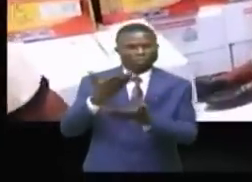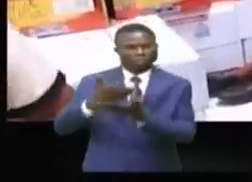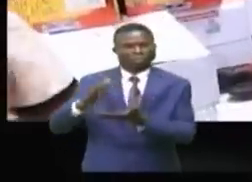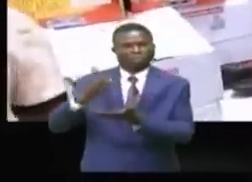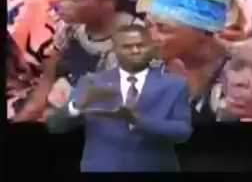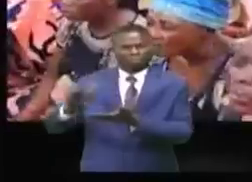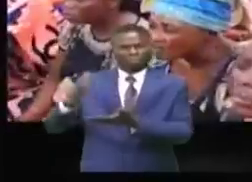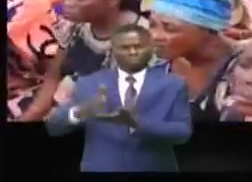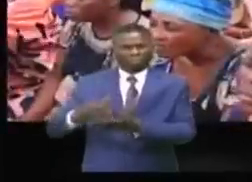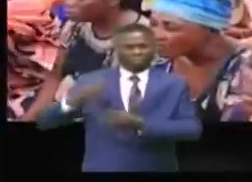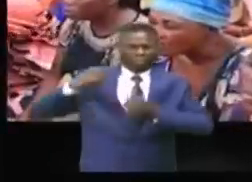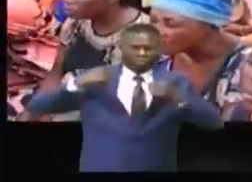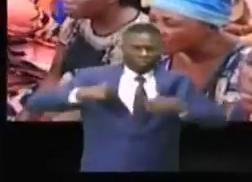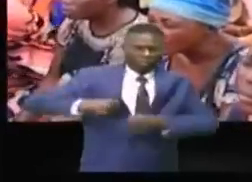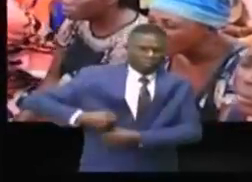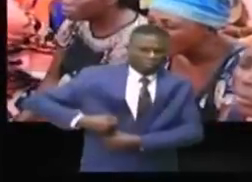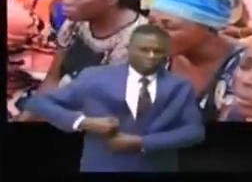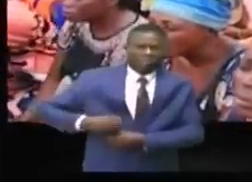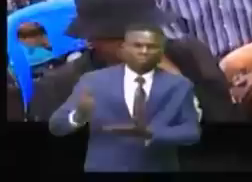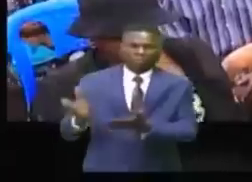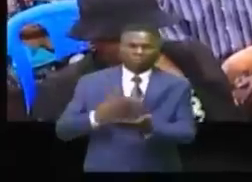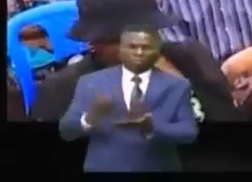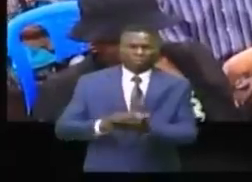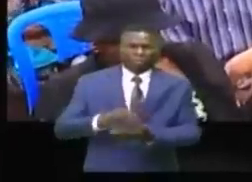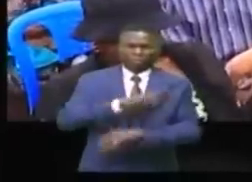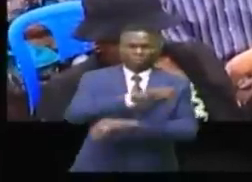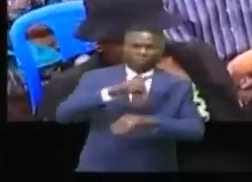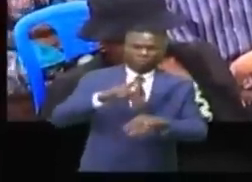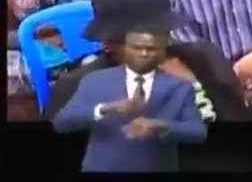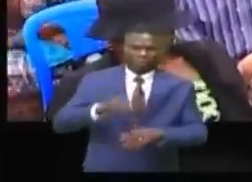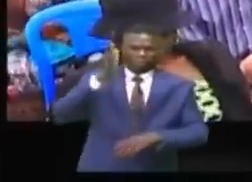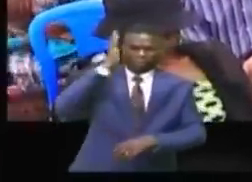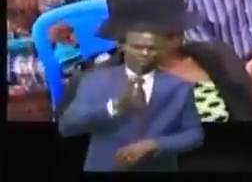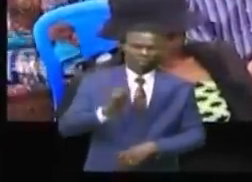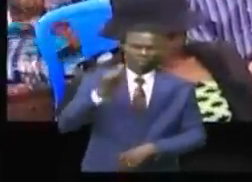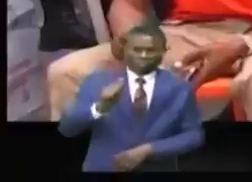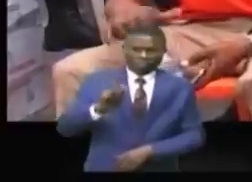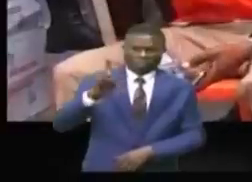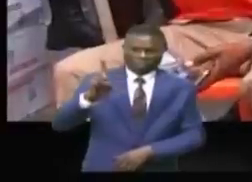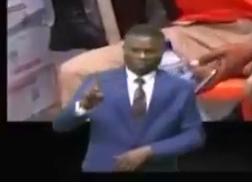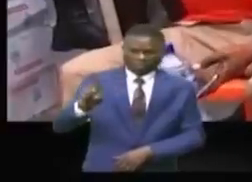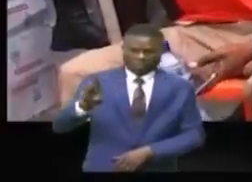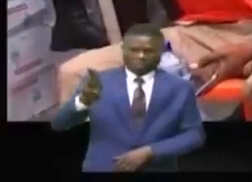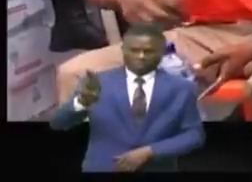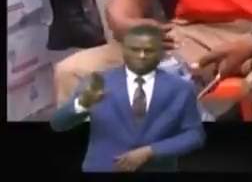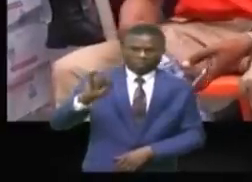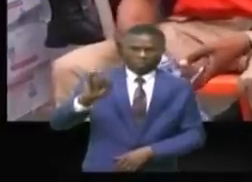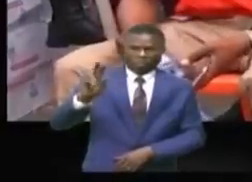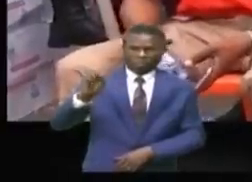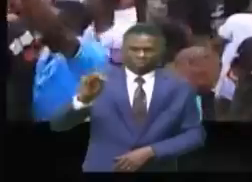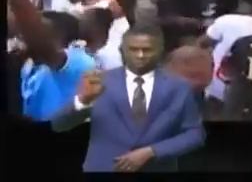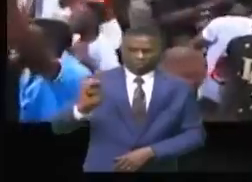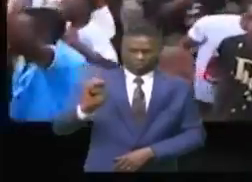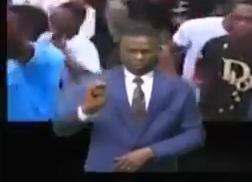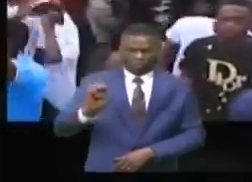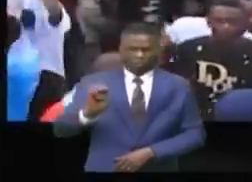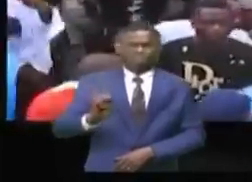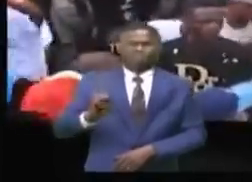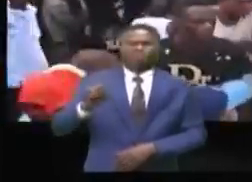distribution des kits scolaires à la paroisse Saint-Adrien de Ngaba, qui a refusé du monde, les images en témoignent.